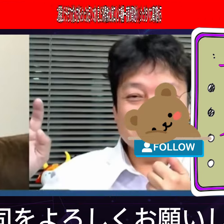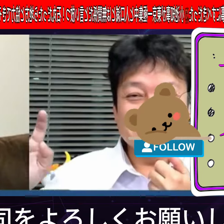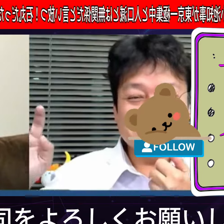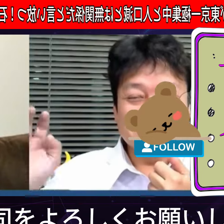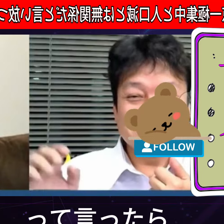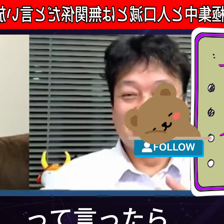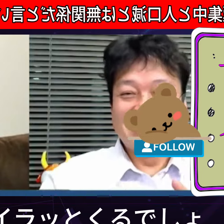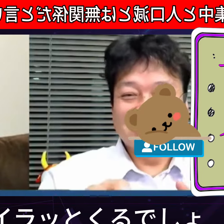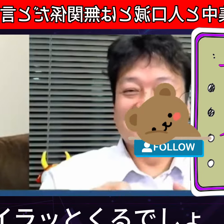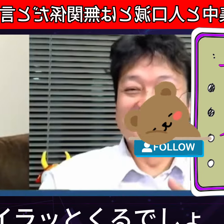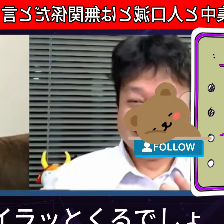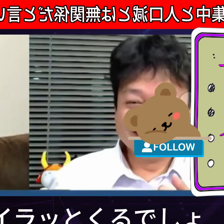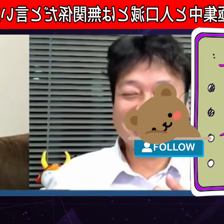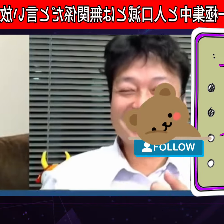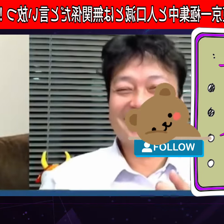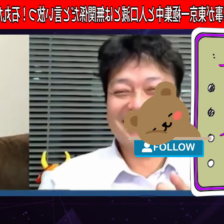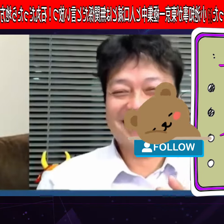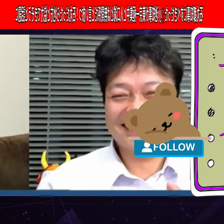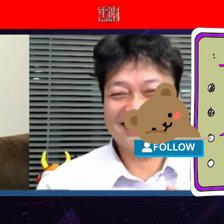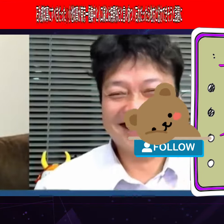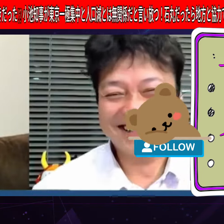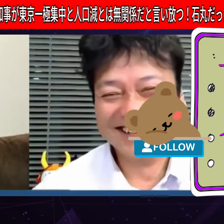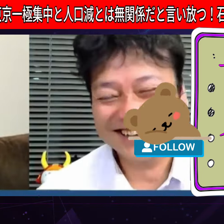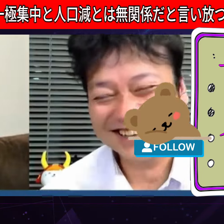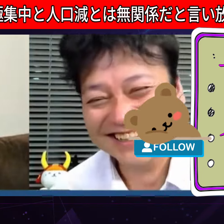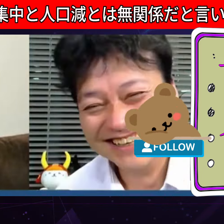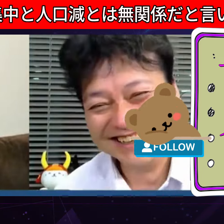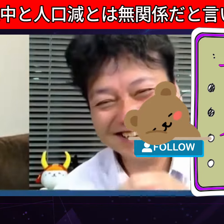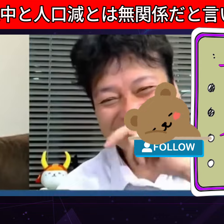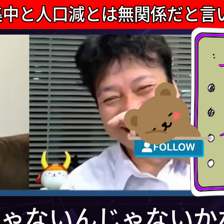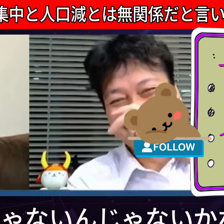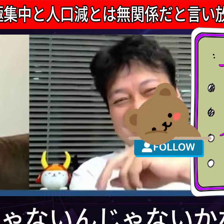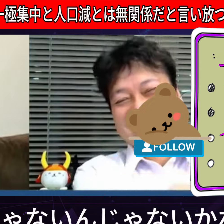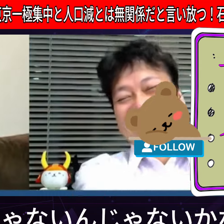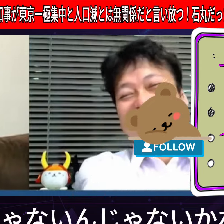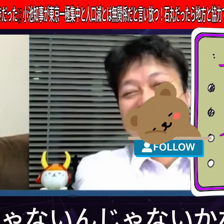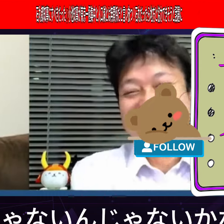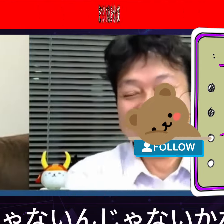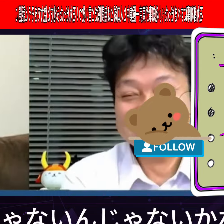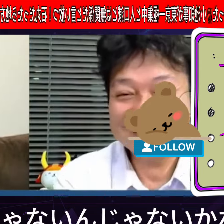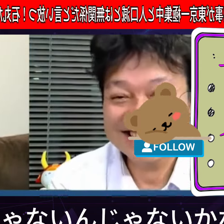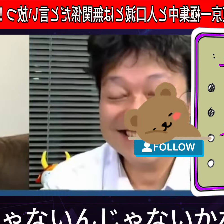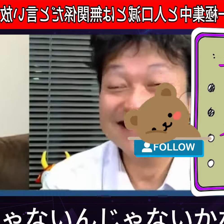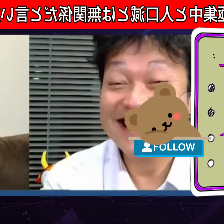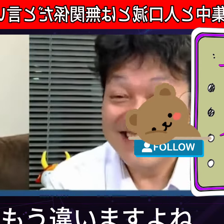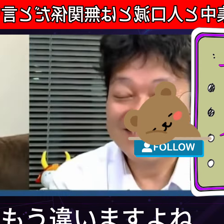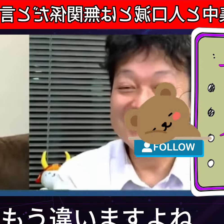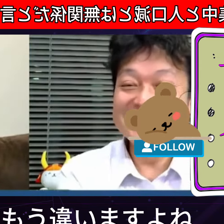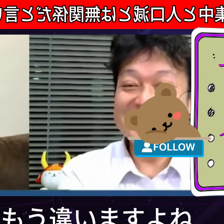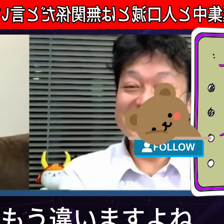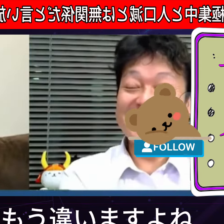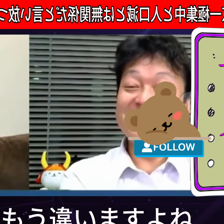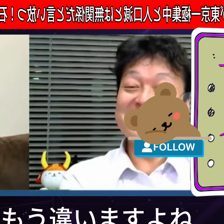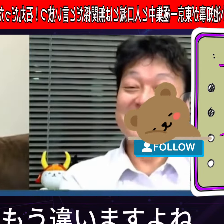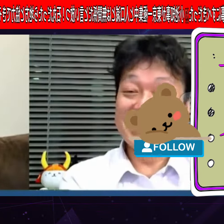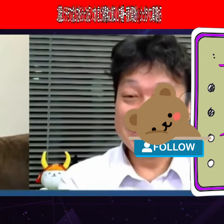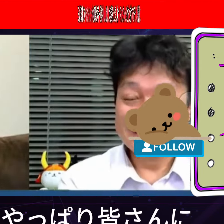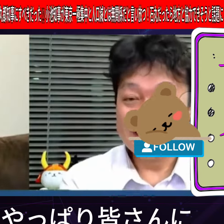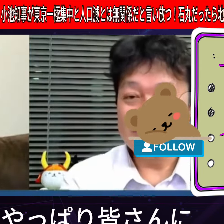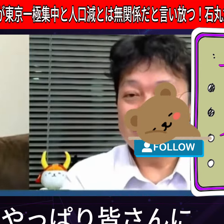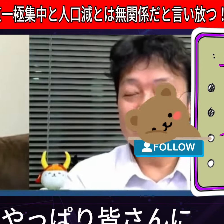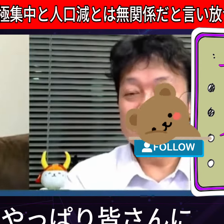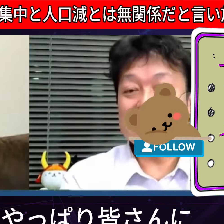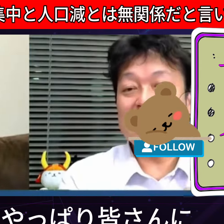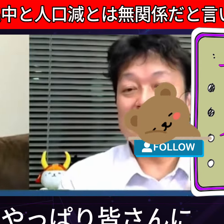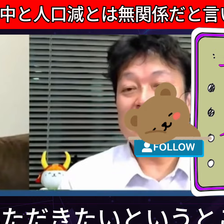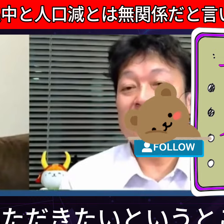石丸慎二はよろしくお願いしますって言ったらイラっとくるでしょ。 もうまあそうです、それじゃないんじゃないかなっていう、 もう違いますよね。で